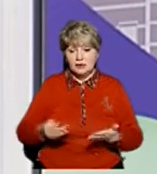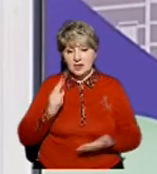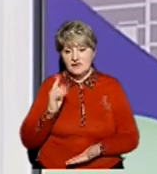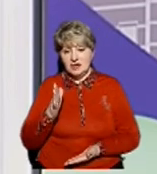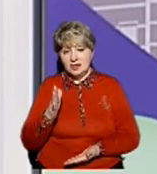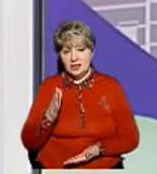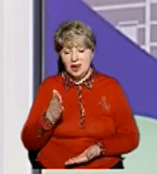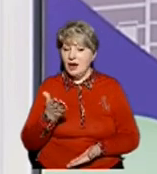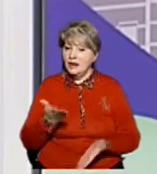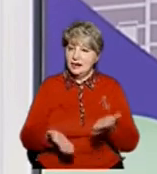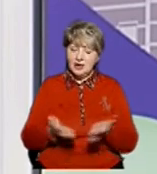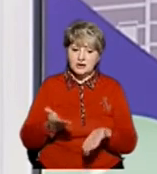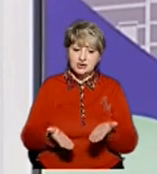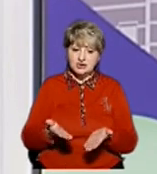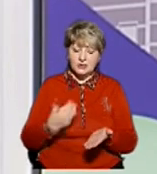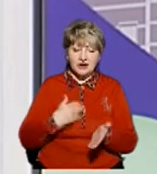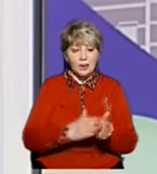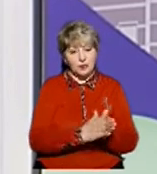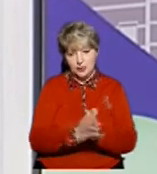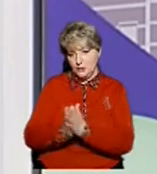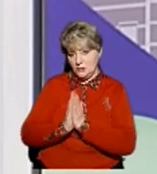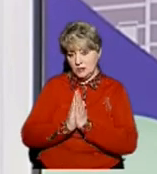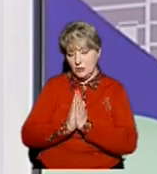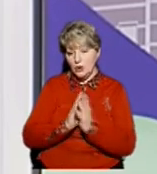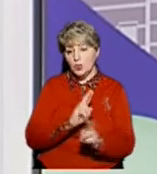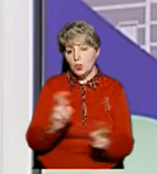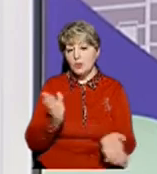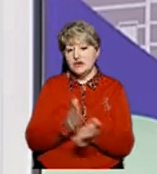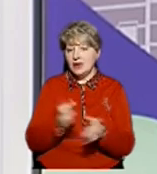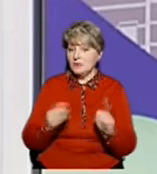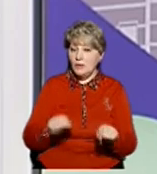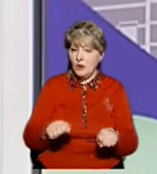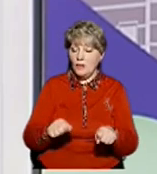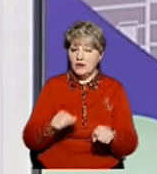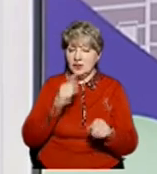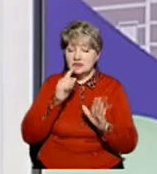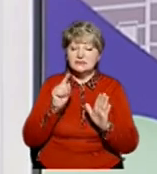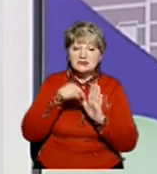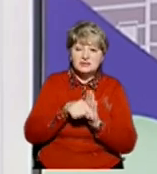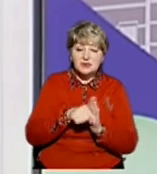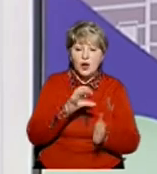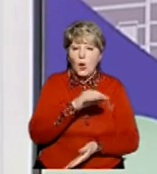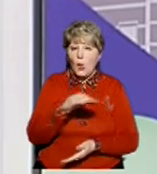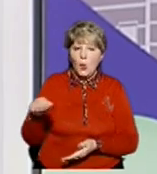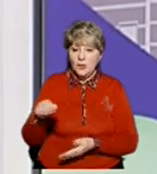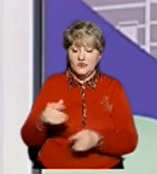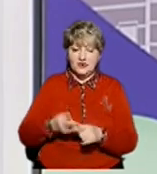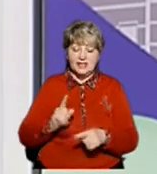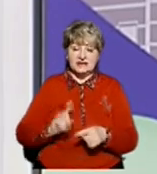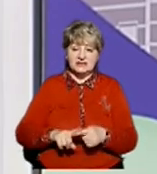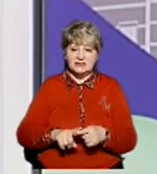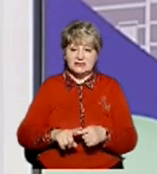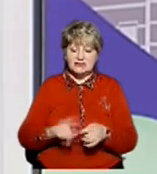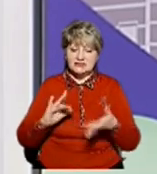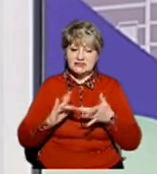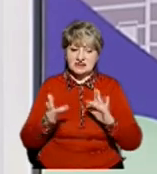речі, якщо я закликаю, що в кого є можливість, все-таки заходити на сторінки, офіційні сторінки гуманітарного